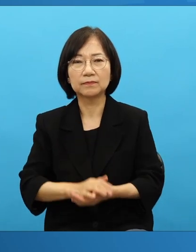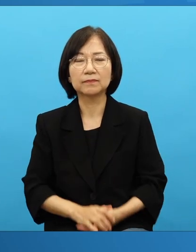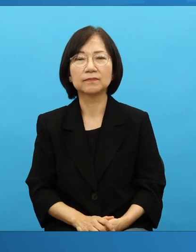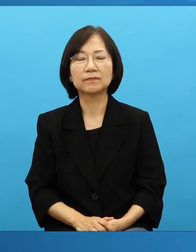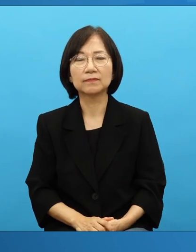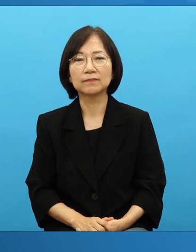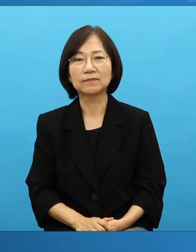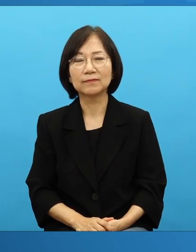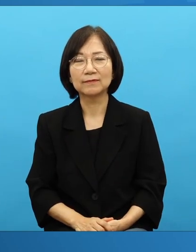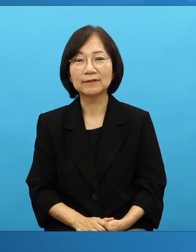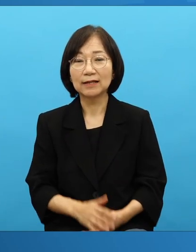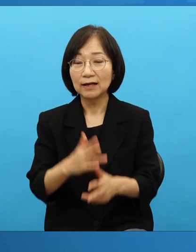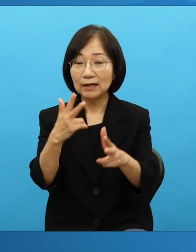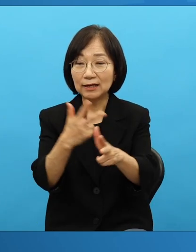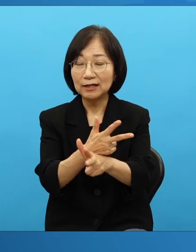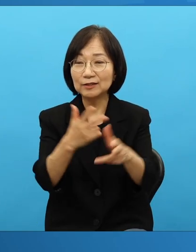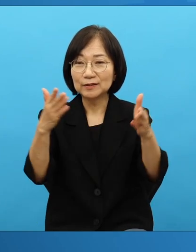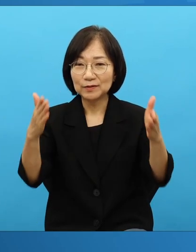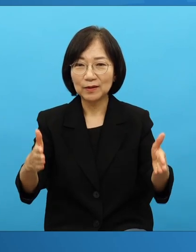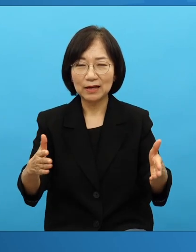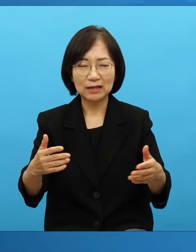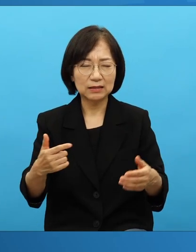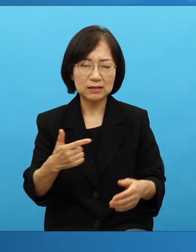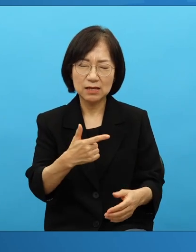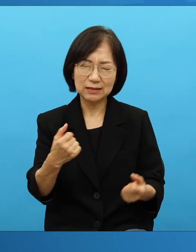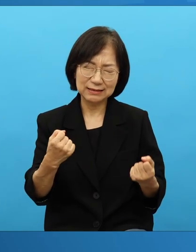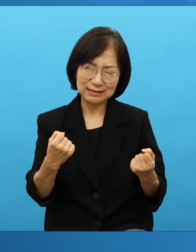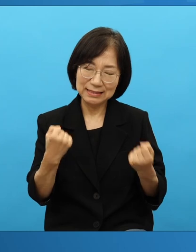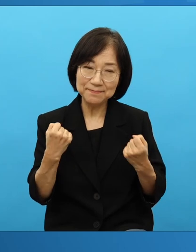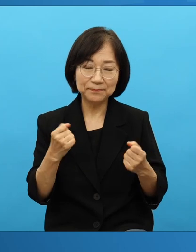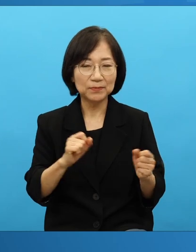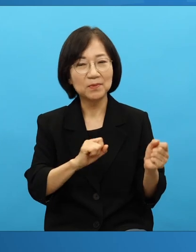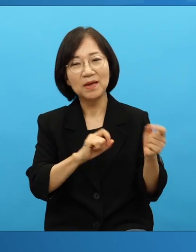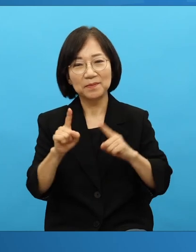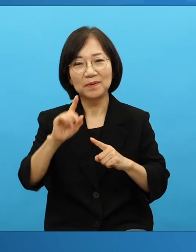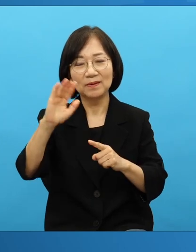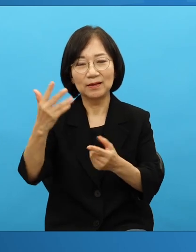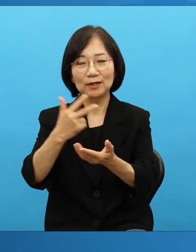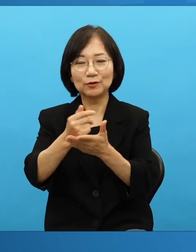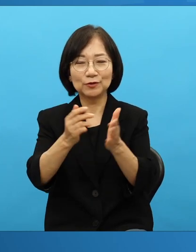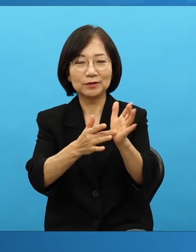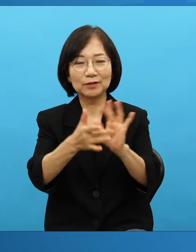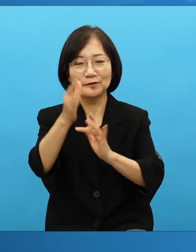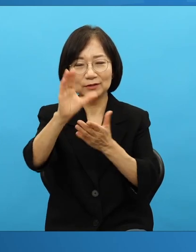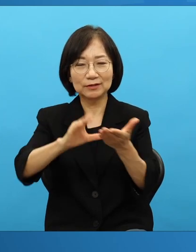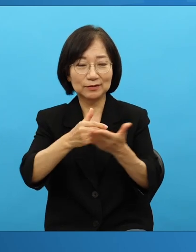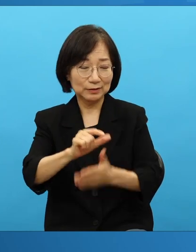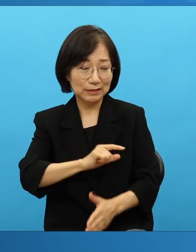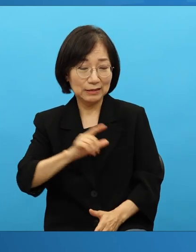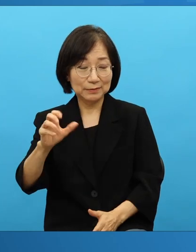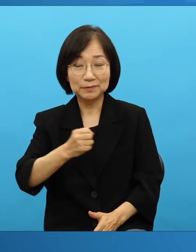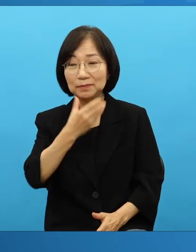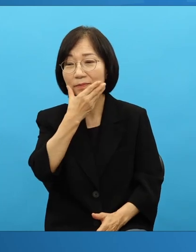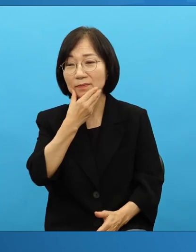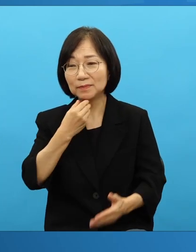이번 주간에 큰 힘 얻게 되기를 주 예수 그리스도 이름으로 축복합니다.